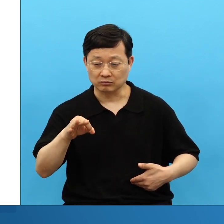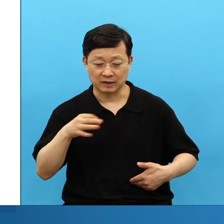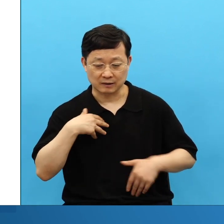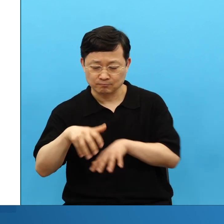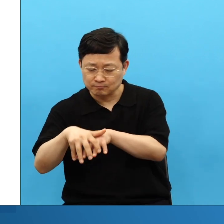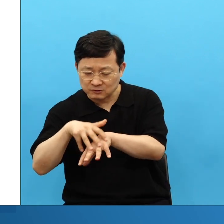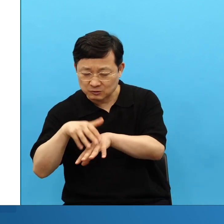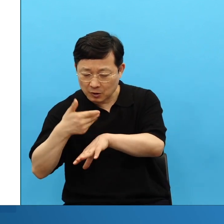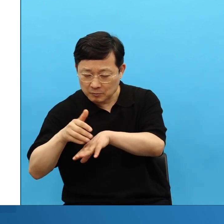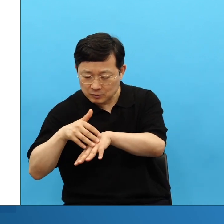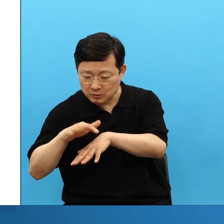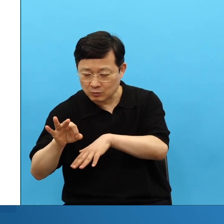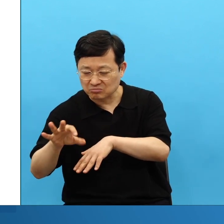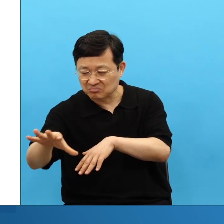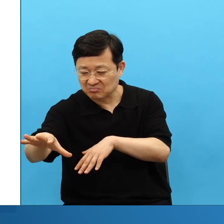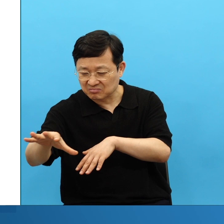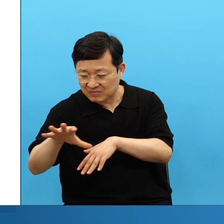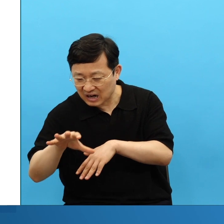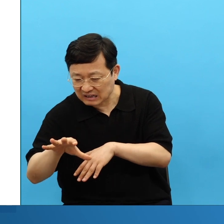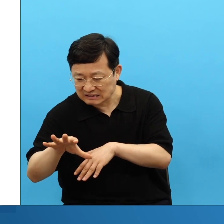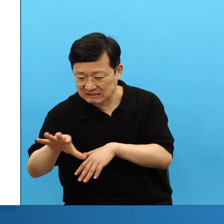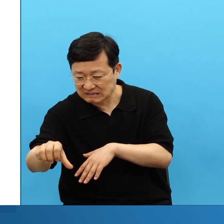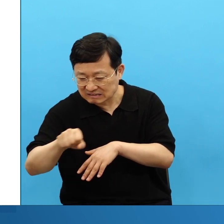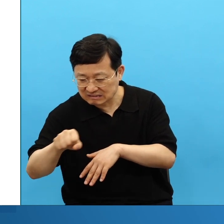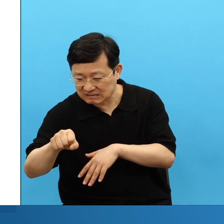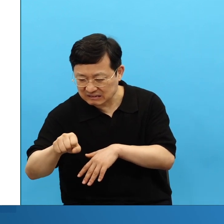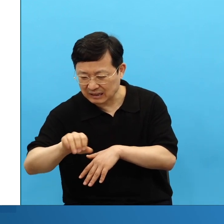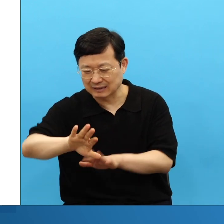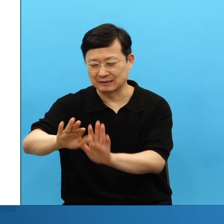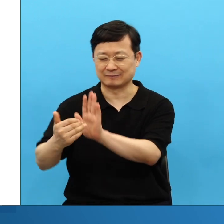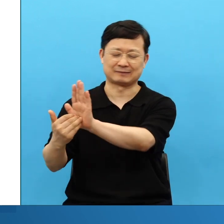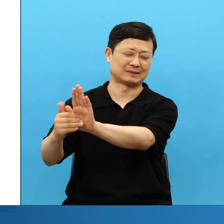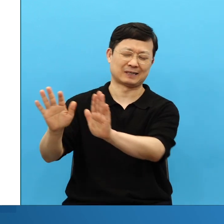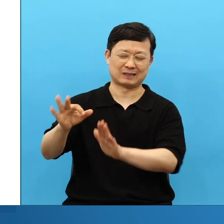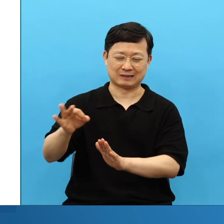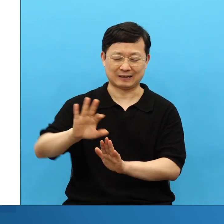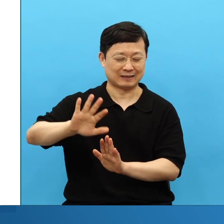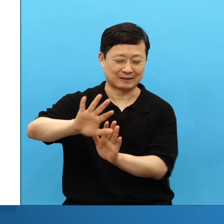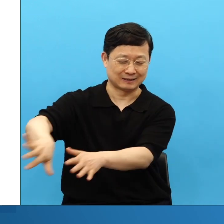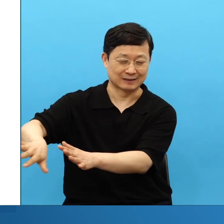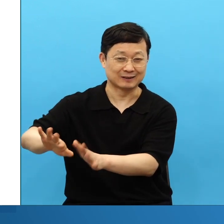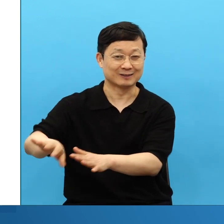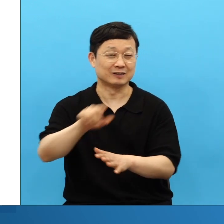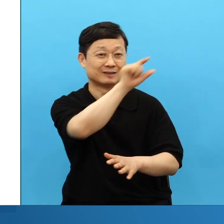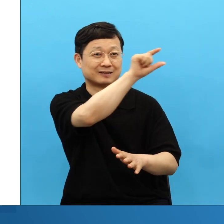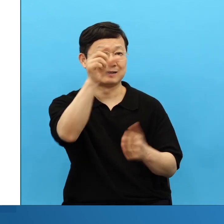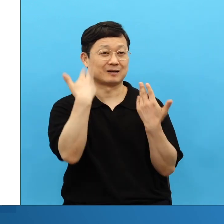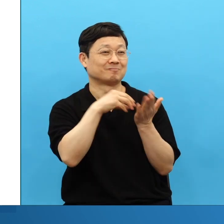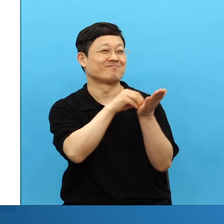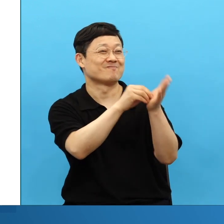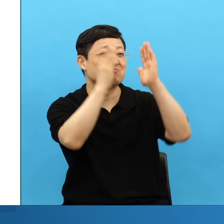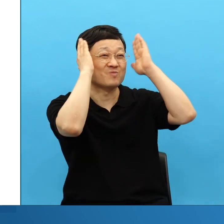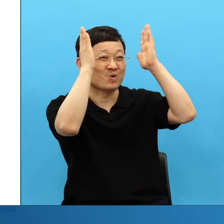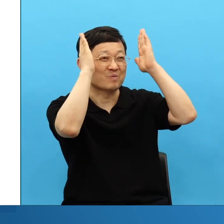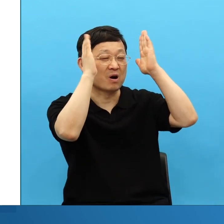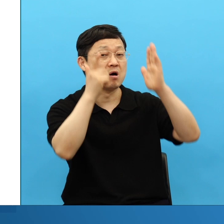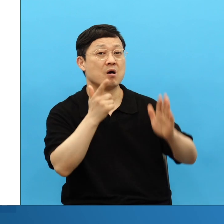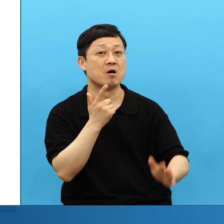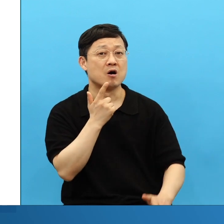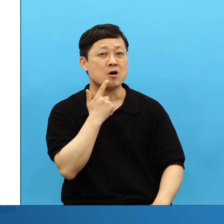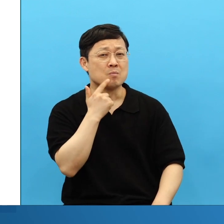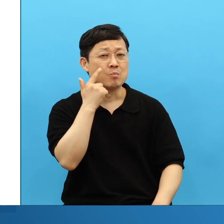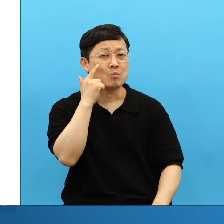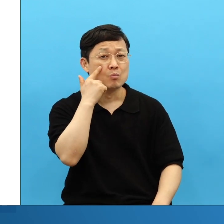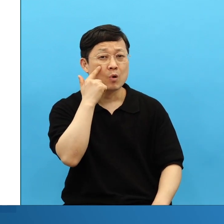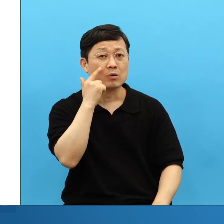조직에서. 그걸 안 썼다는 걸 저는 알죠. 이러더니 이분이 신학교를 갔어요. 지금 목사 하려고 간